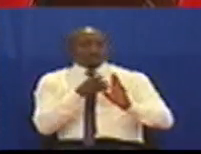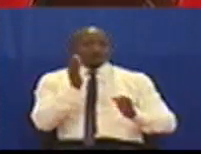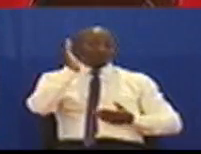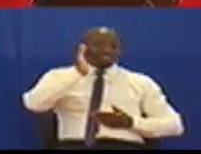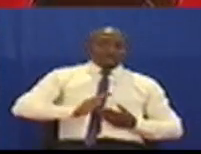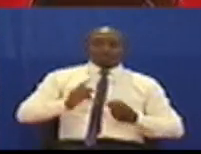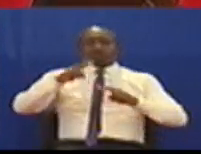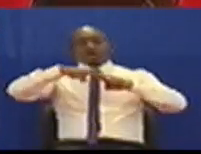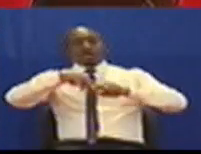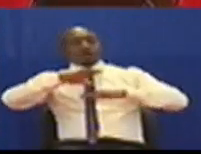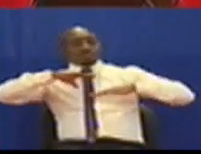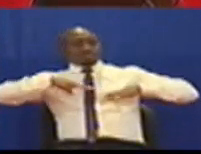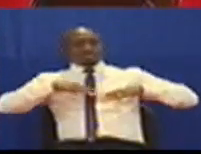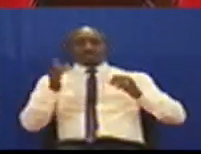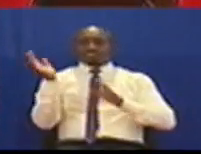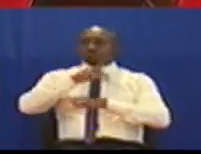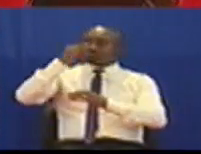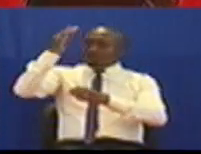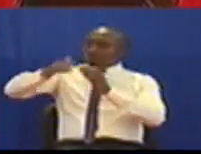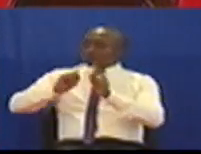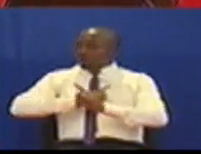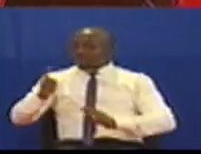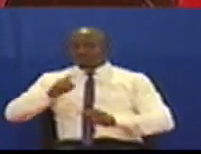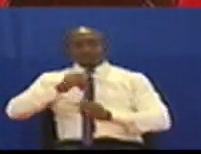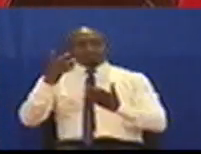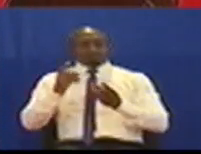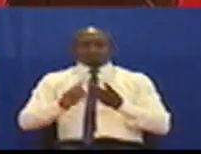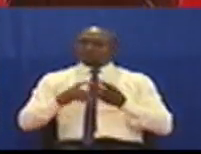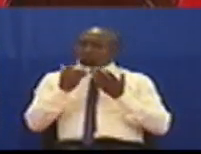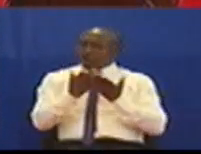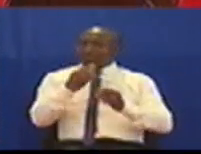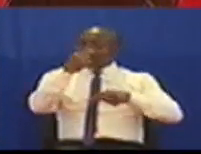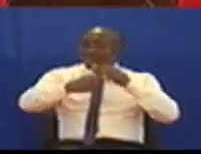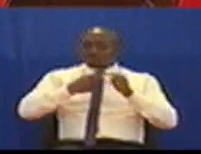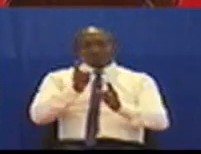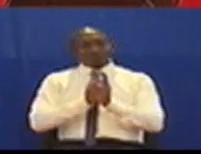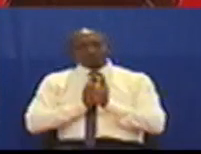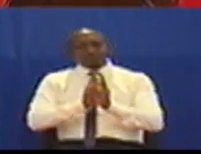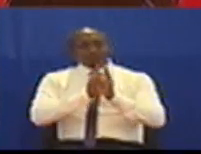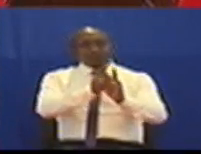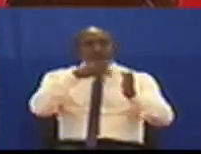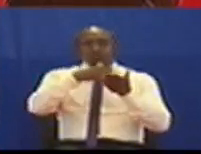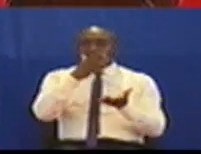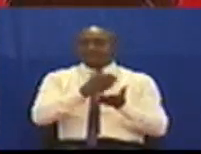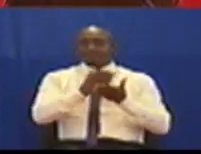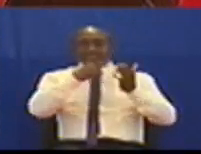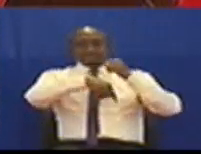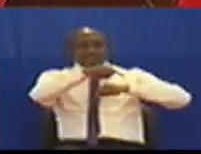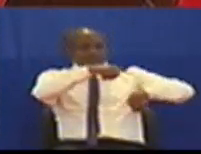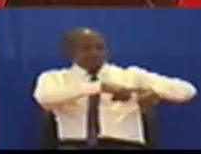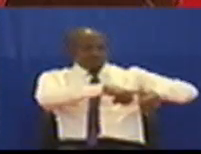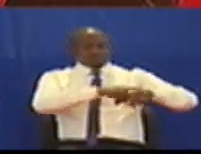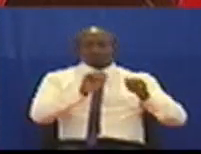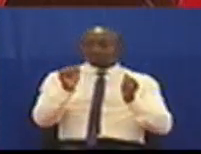waweze kupumzika siku za weekend na sisi wananchi wa jimbo la Mtwara mjini. Kwa tunaomba huu mradi ufuatilie uweze kukamilika kwa wakati. Jambo lingine